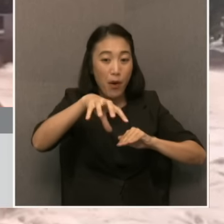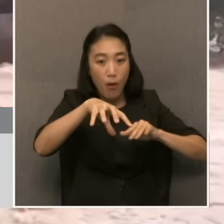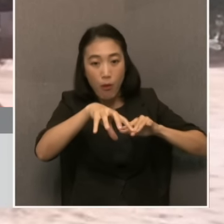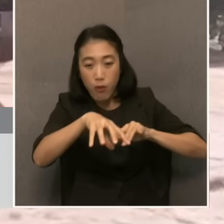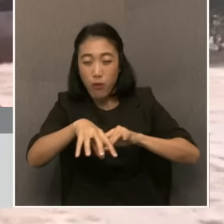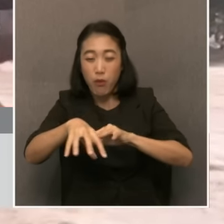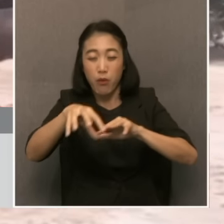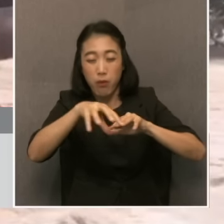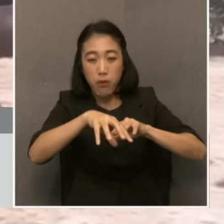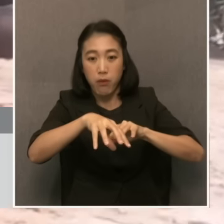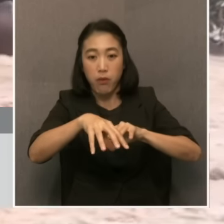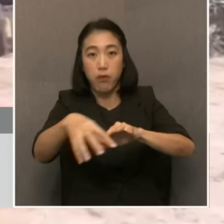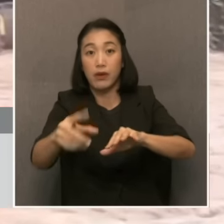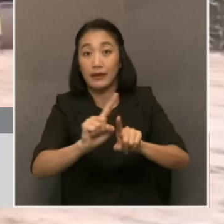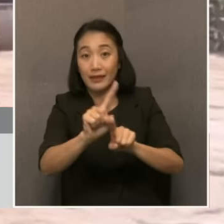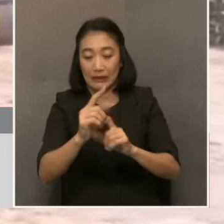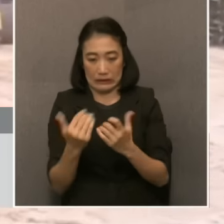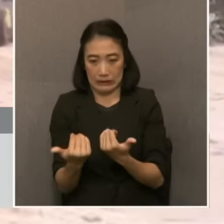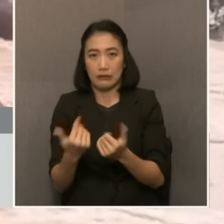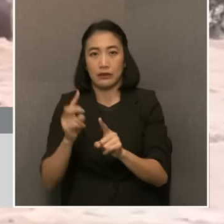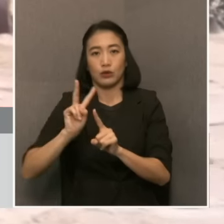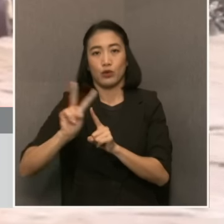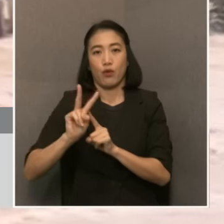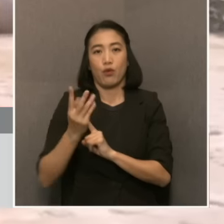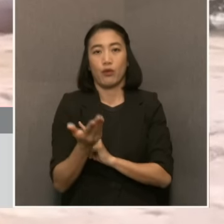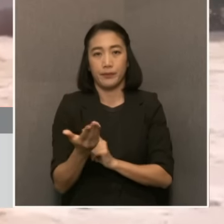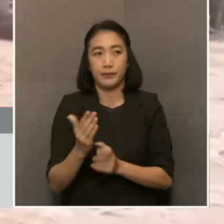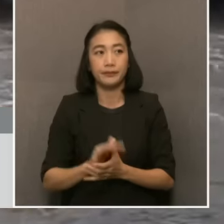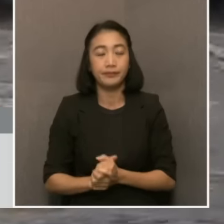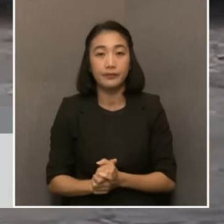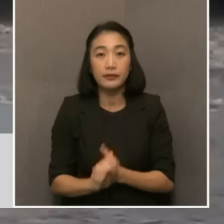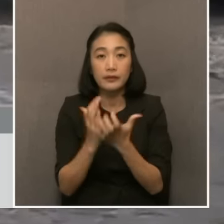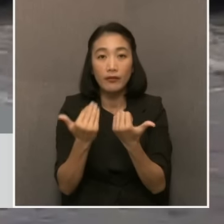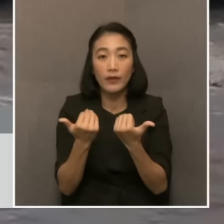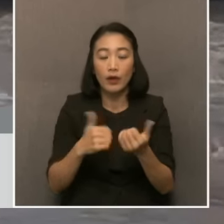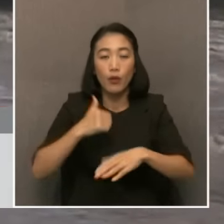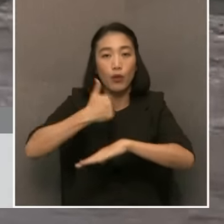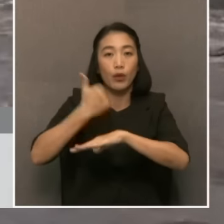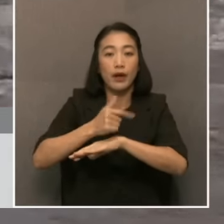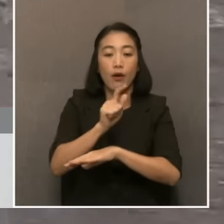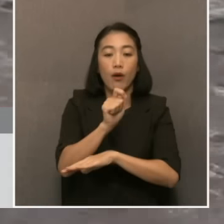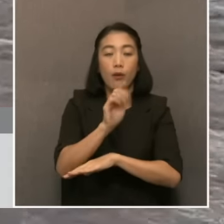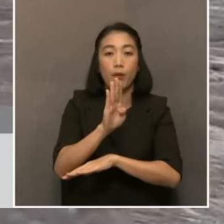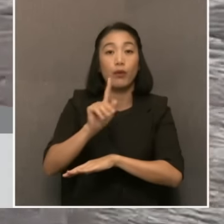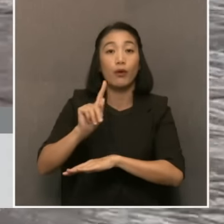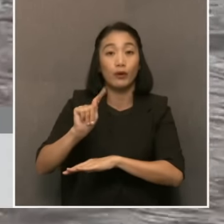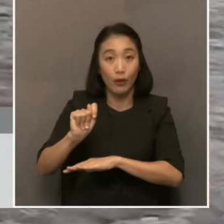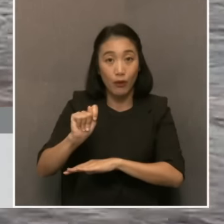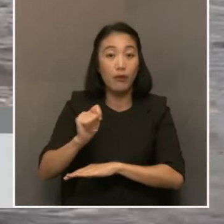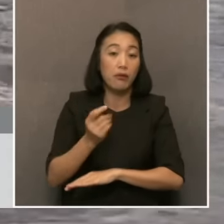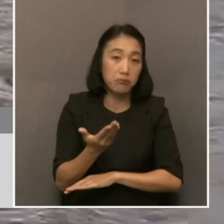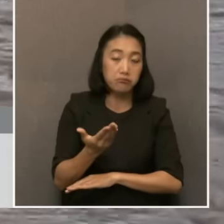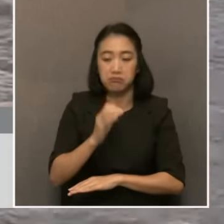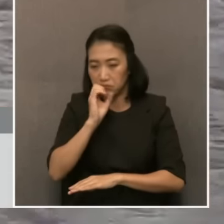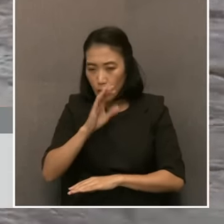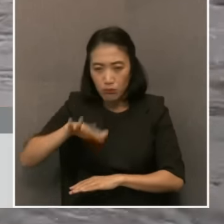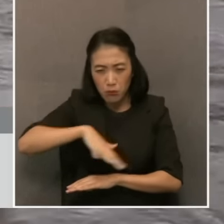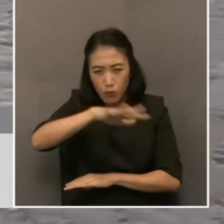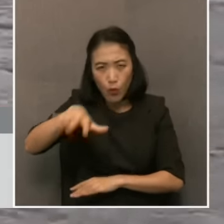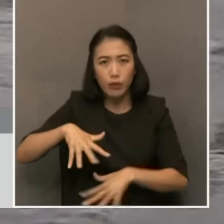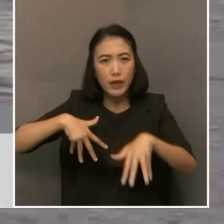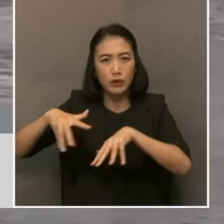คะเบื้องต้นค่ะนายกอบตท่าทองและเจ้าหน้าที่กู้ภัยก็ต้องกพื้นที่ไม่ให้ประชาชนเข้าไปใกล้